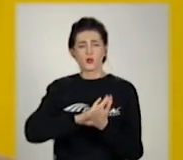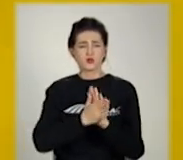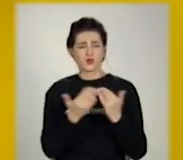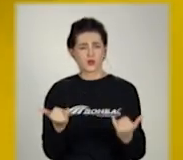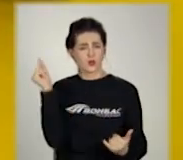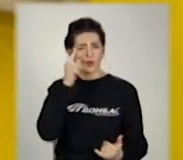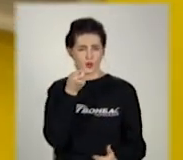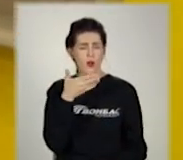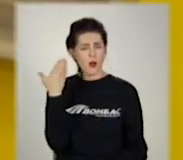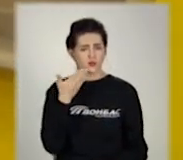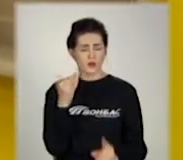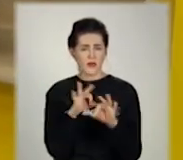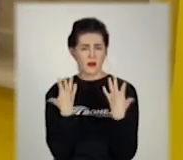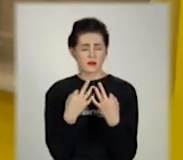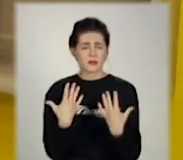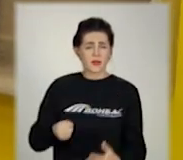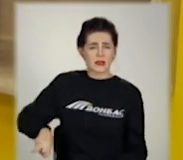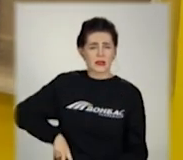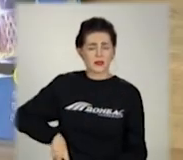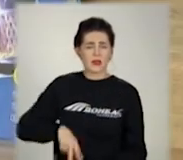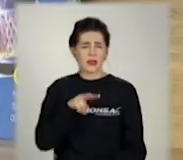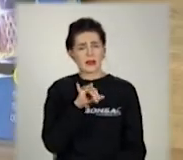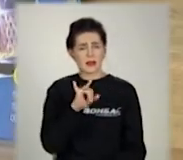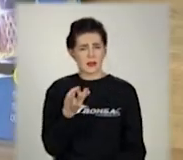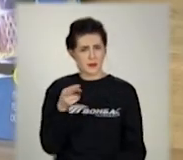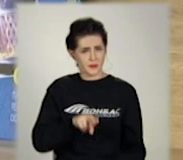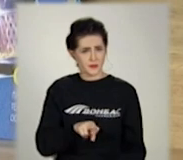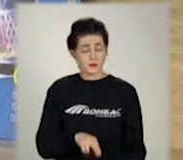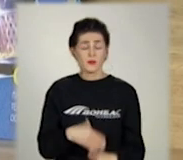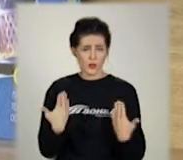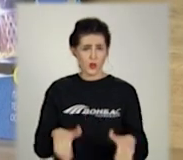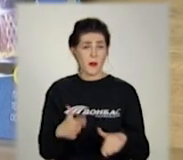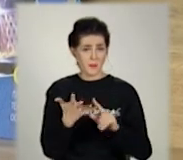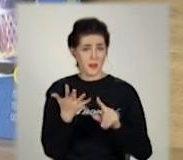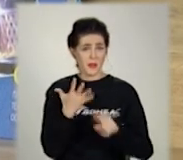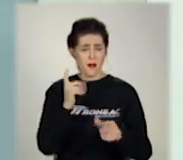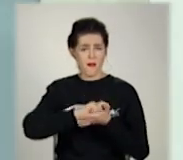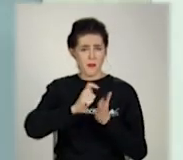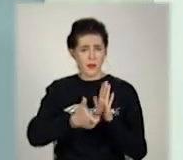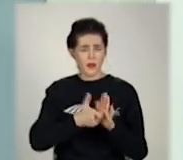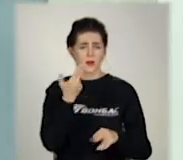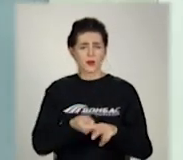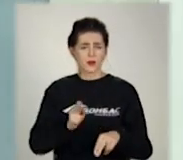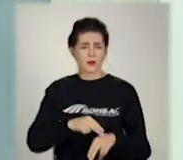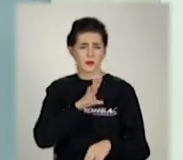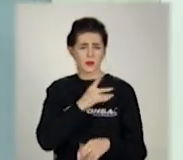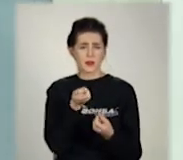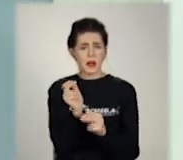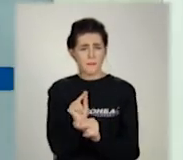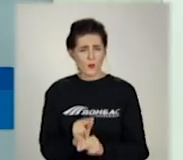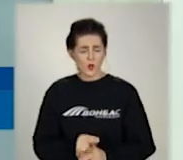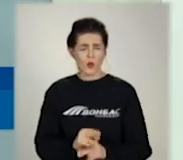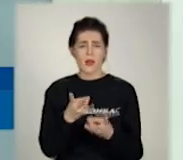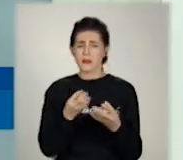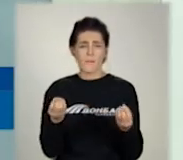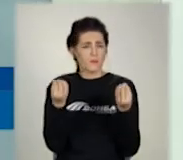значно поліпшилися, розповідає директорка Лілія Яковлєва. Це вже п'ятий кабінет, який було відремонтовано, і не